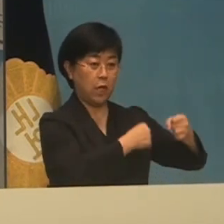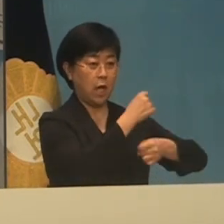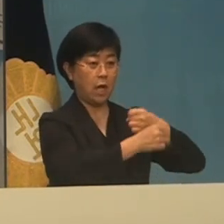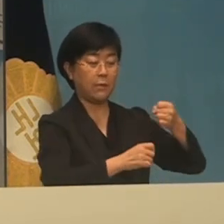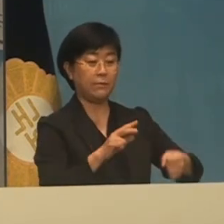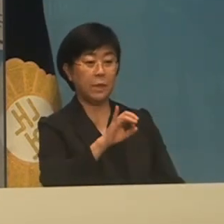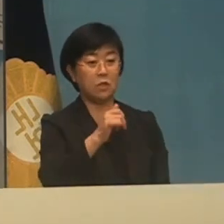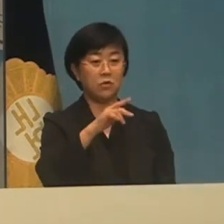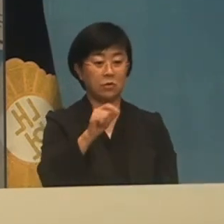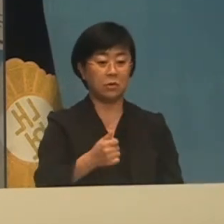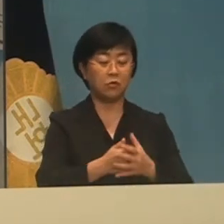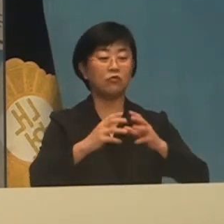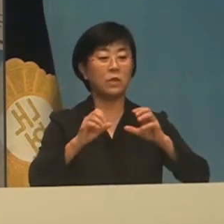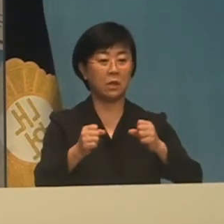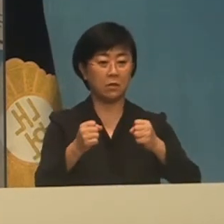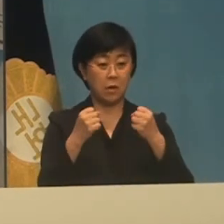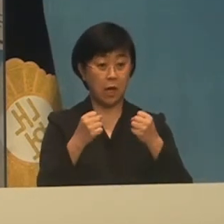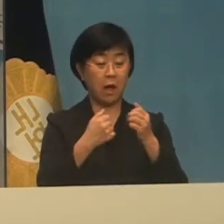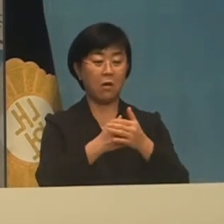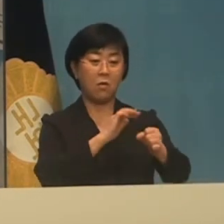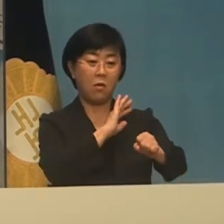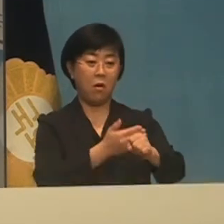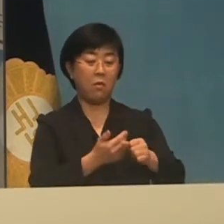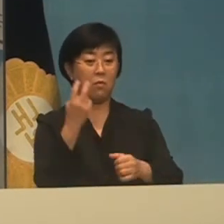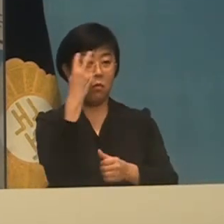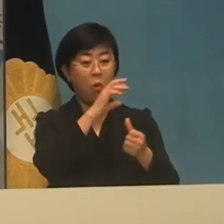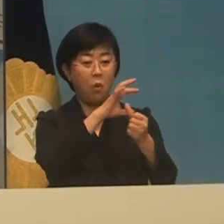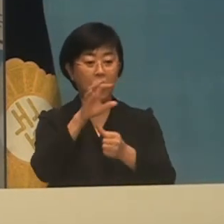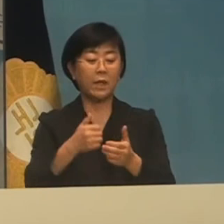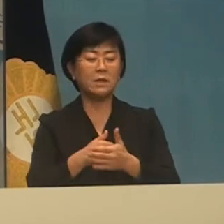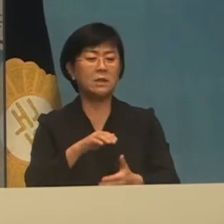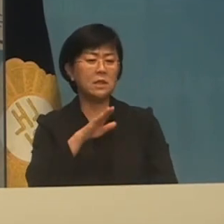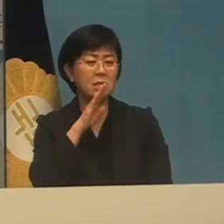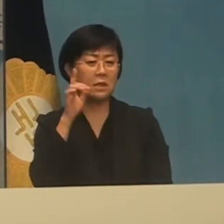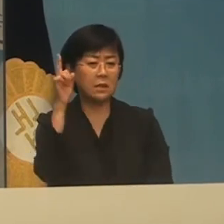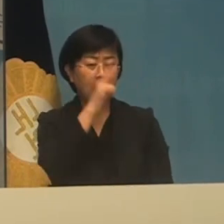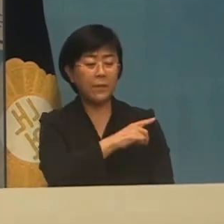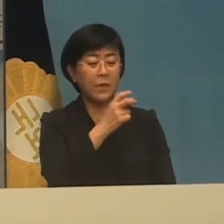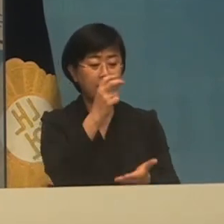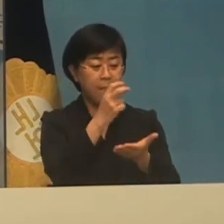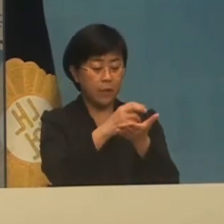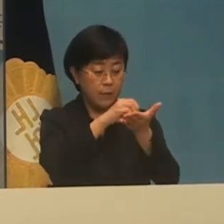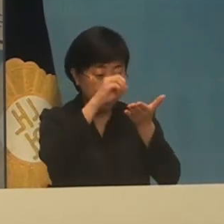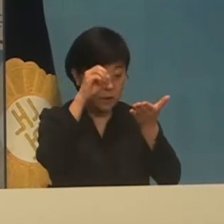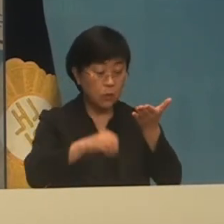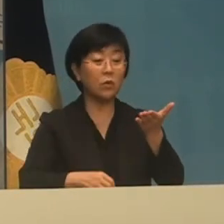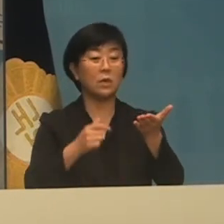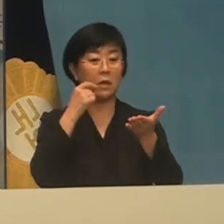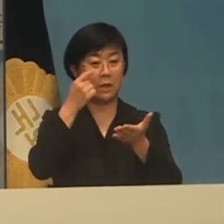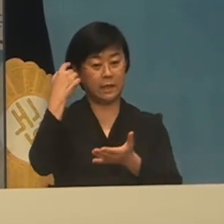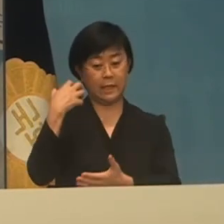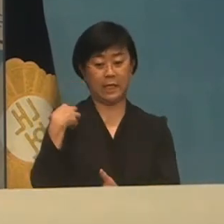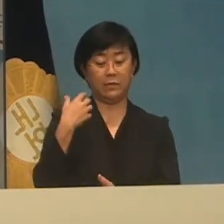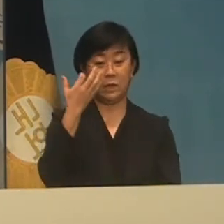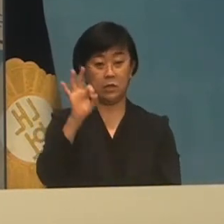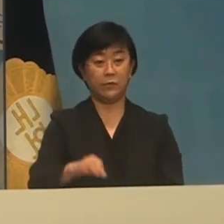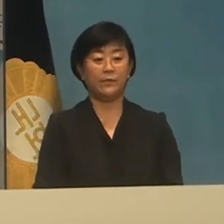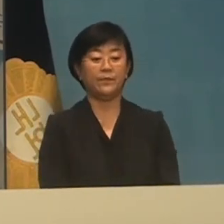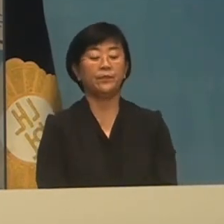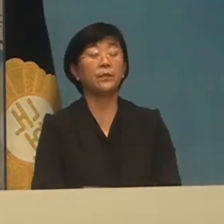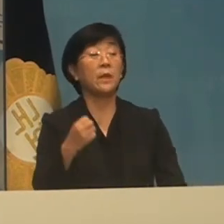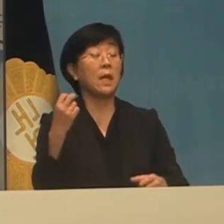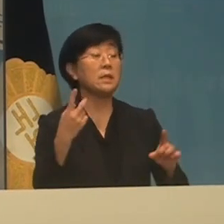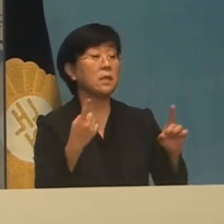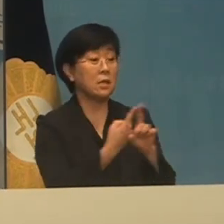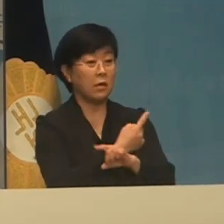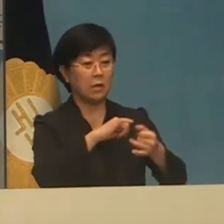민중당 의원들도 국민의 건강권 보호에 치명적인 복수 조항을 걸러내지 못한 책임을 인정했습니다. 다시